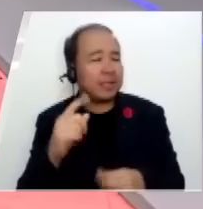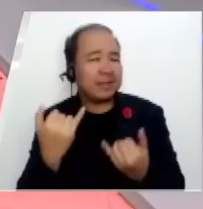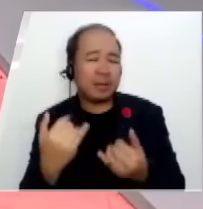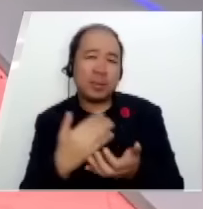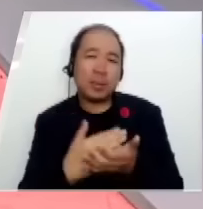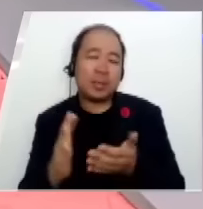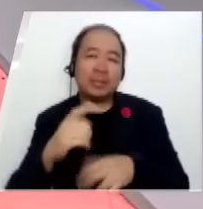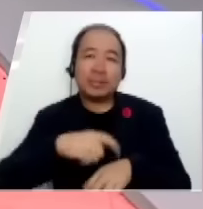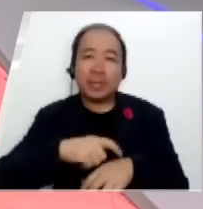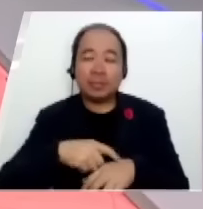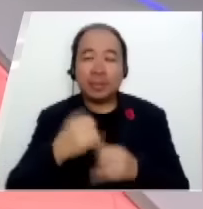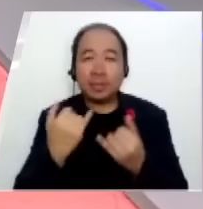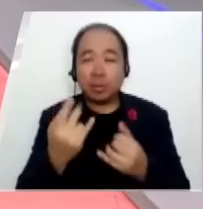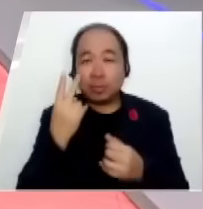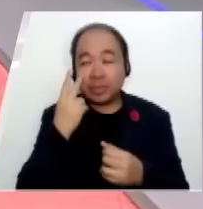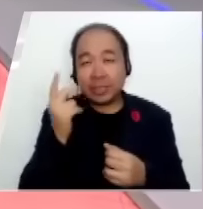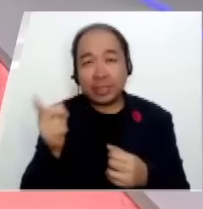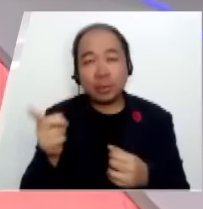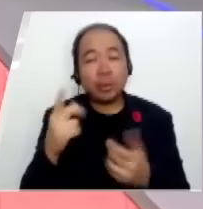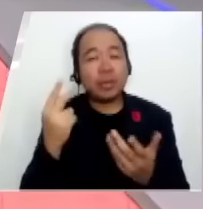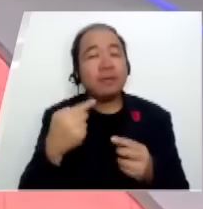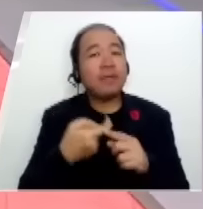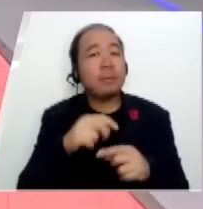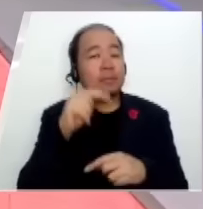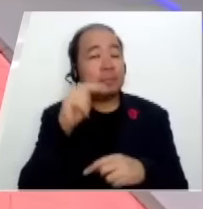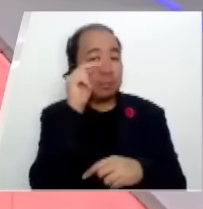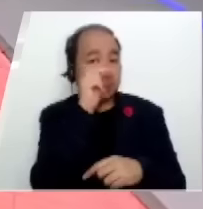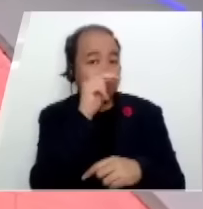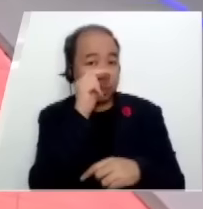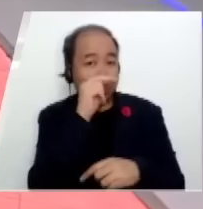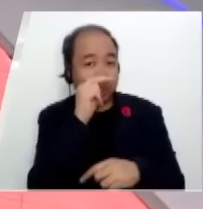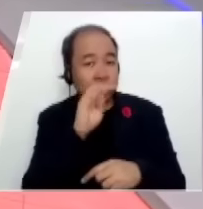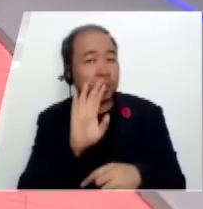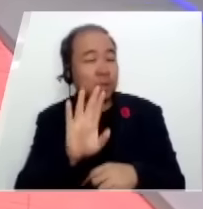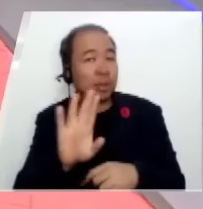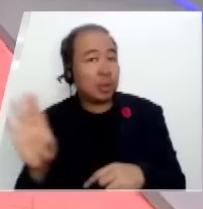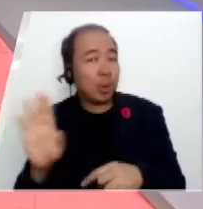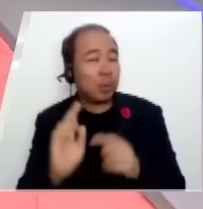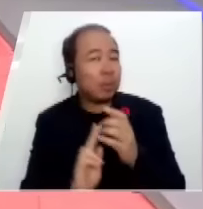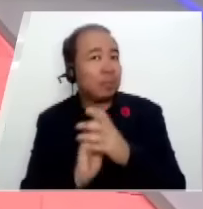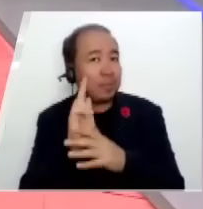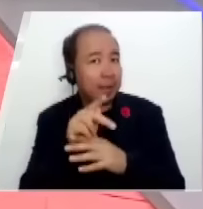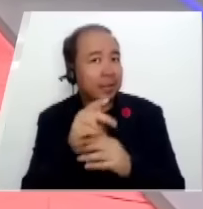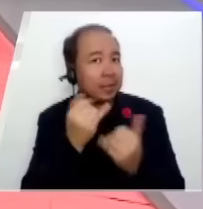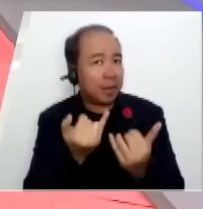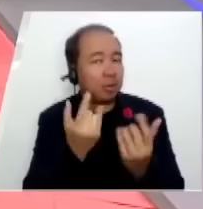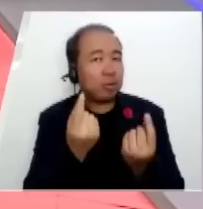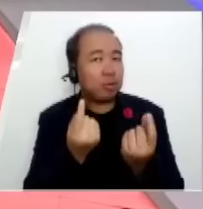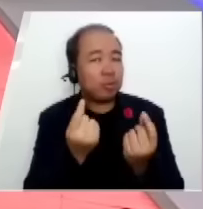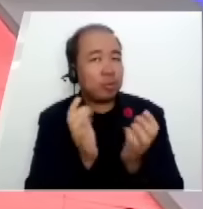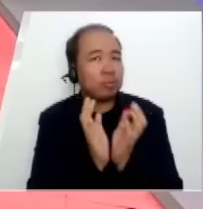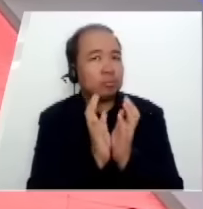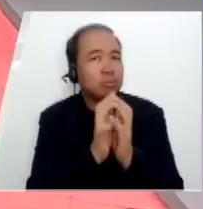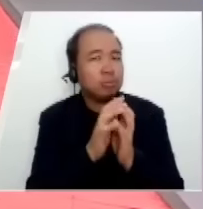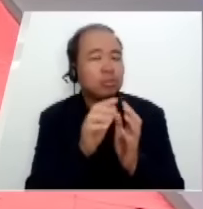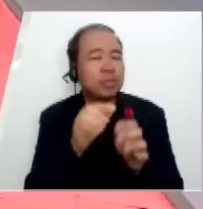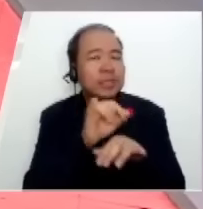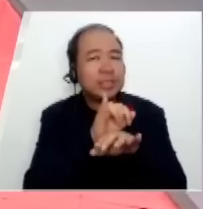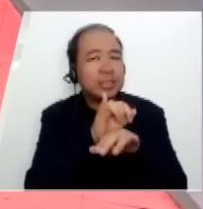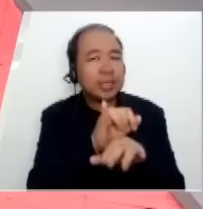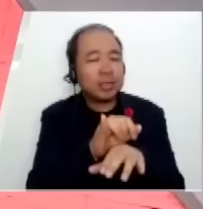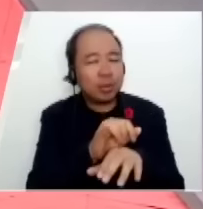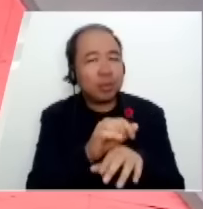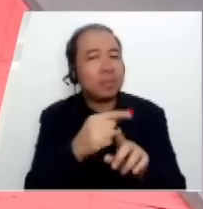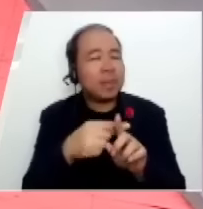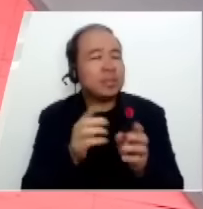naming plant hobbyist sa Negros Occidental ang kanyang mga halaman na kumakain ng mga insekto at maliliit na hayop. Anong klaseng